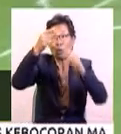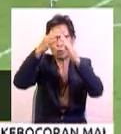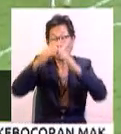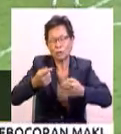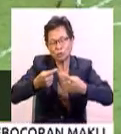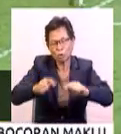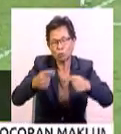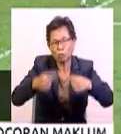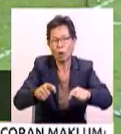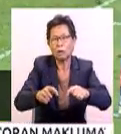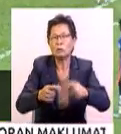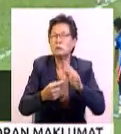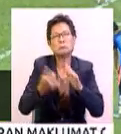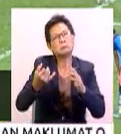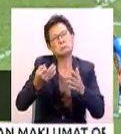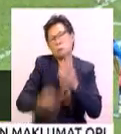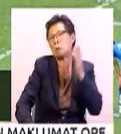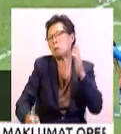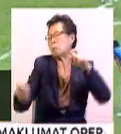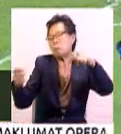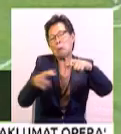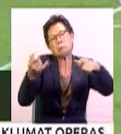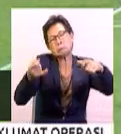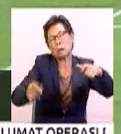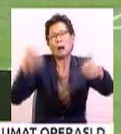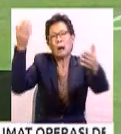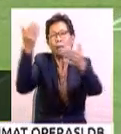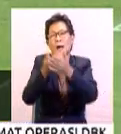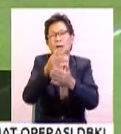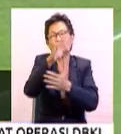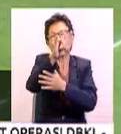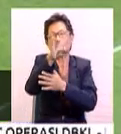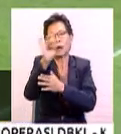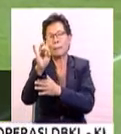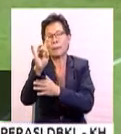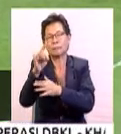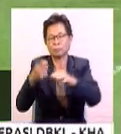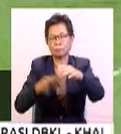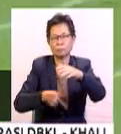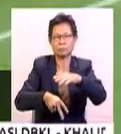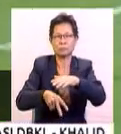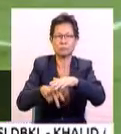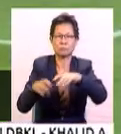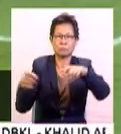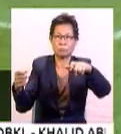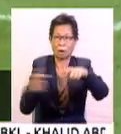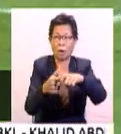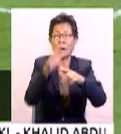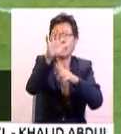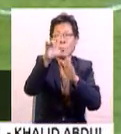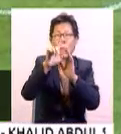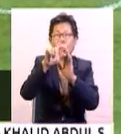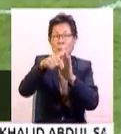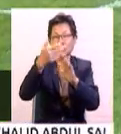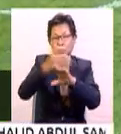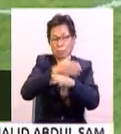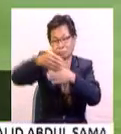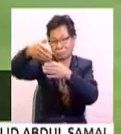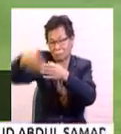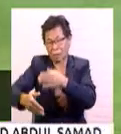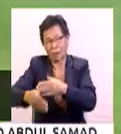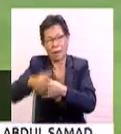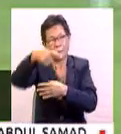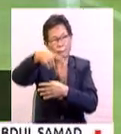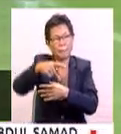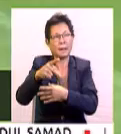itu gagal diterjemahkan kepada gol hinggalah minit ke-78 jaringan Syahmi Safari. 5 minit sebelum tamat perlawanan,